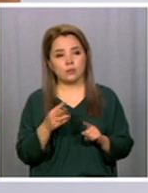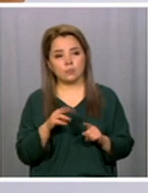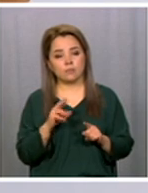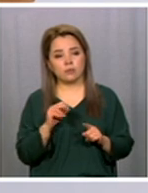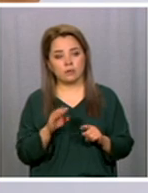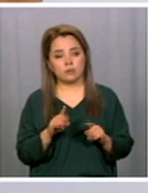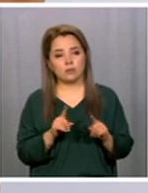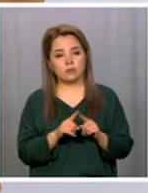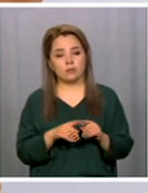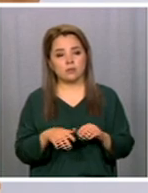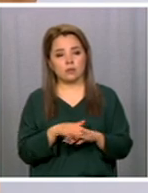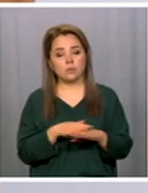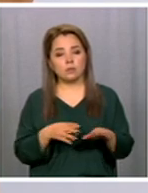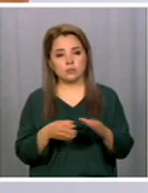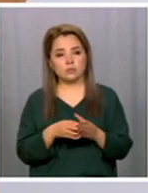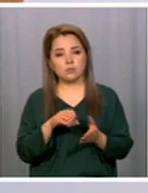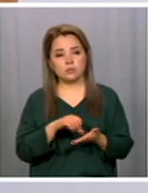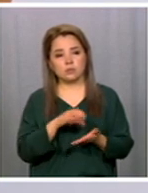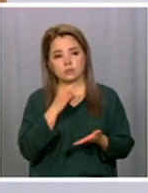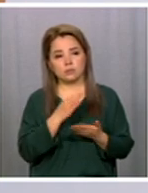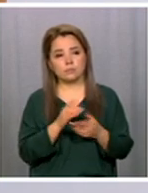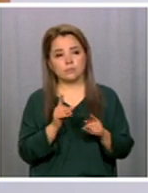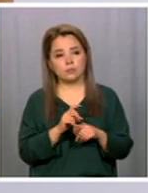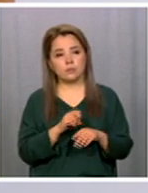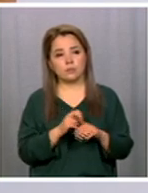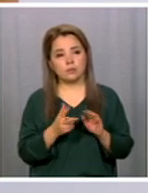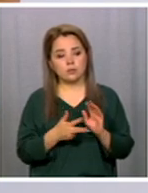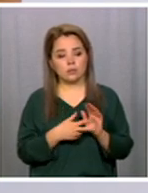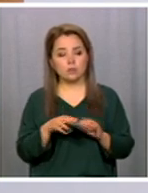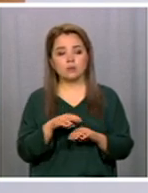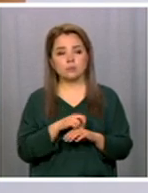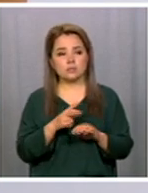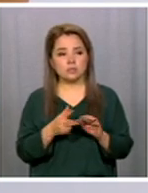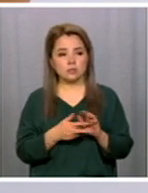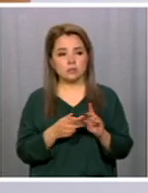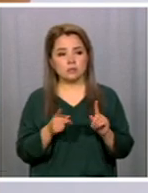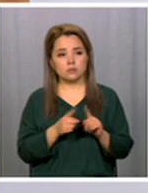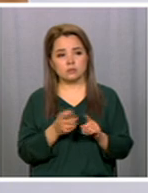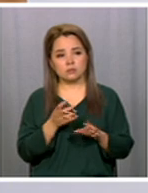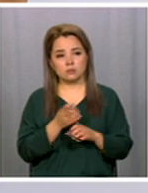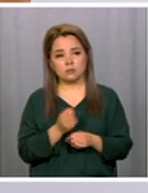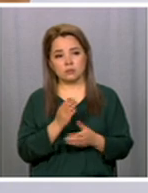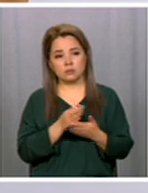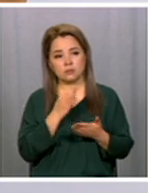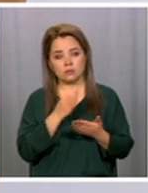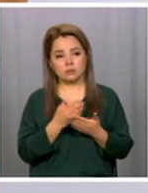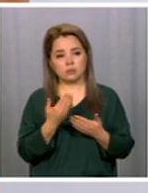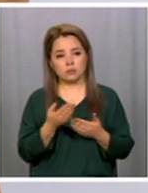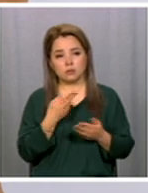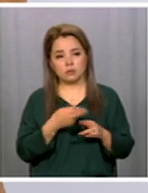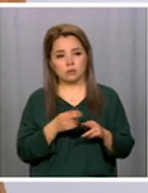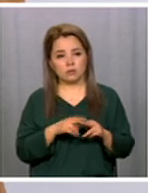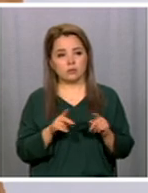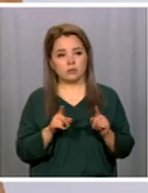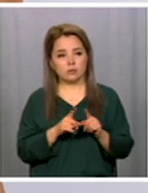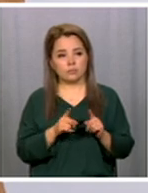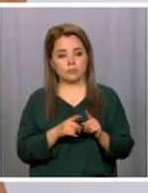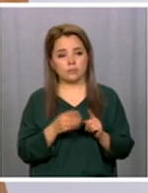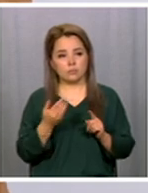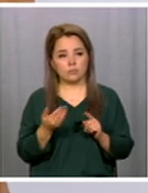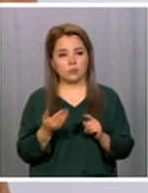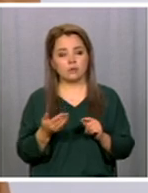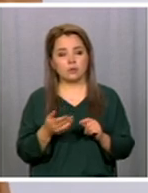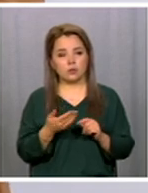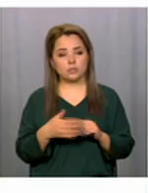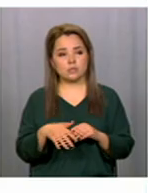азайтамыз. 0-ге тең болады. 18-ден 18-ді азайтамыз. 0-ге тең болады. Сонда 6m бөлінген m куб